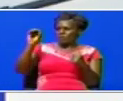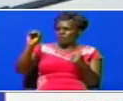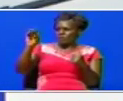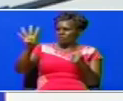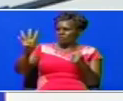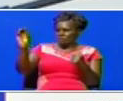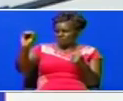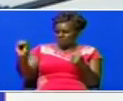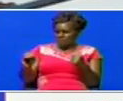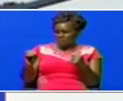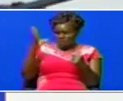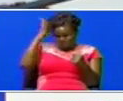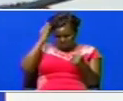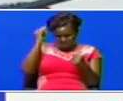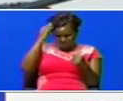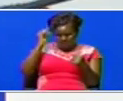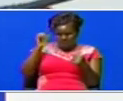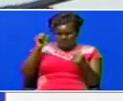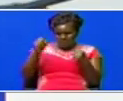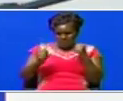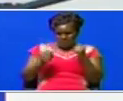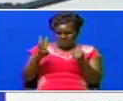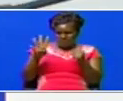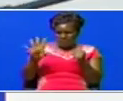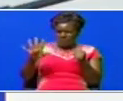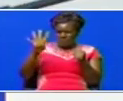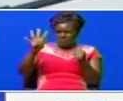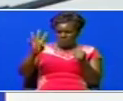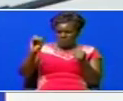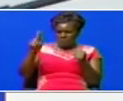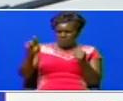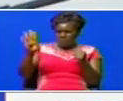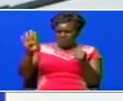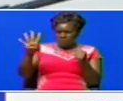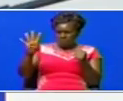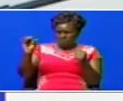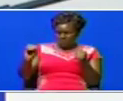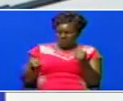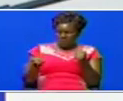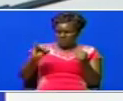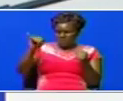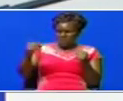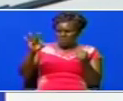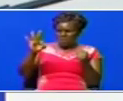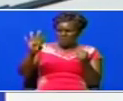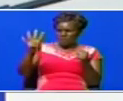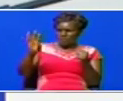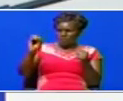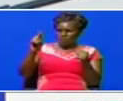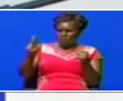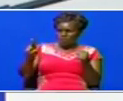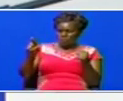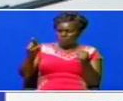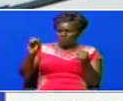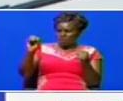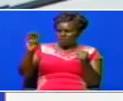0.04%. Mohamed Dida, 54, 0.01%. Shagalaka Jirongo, 34,